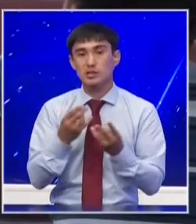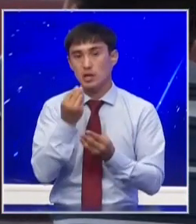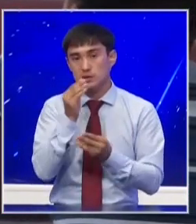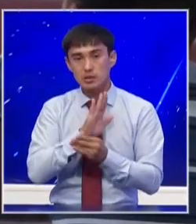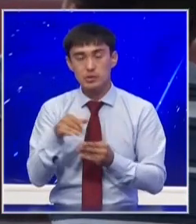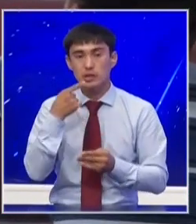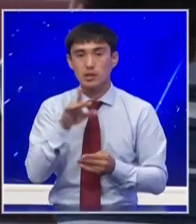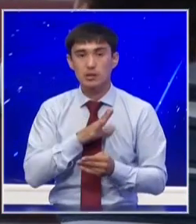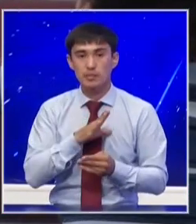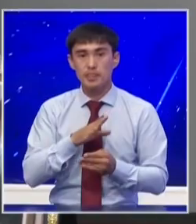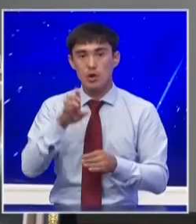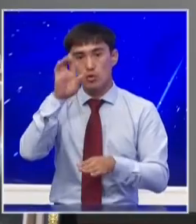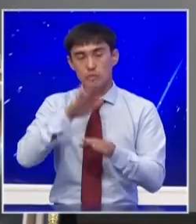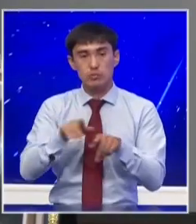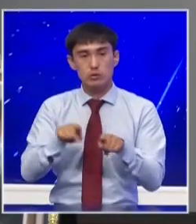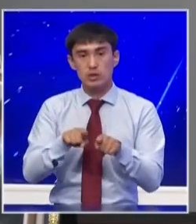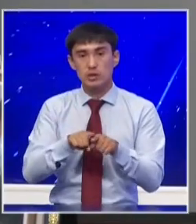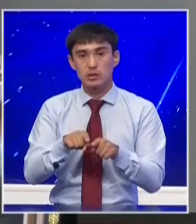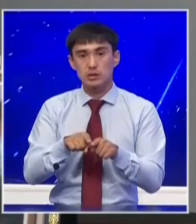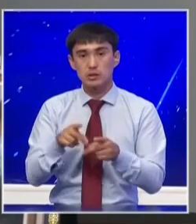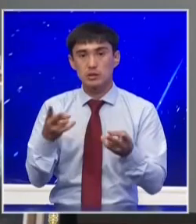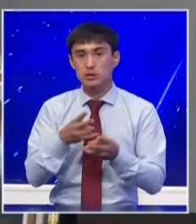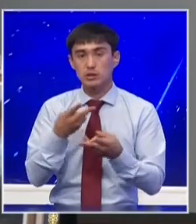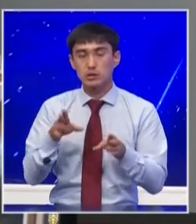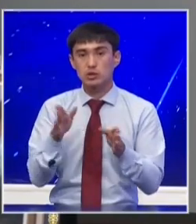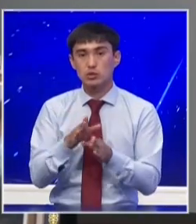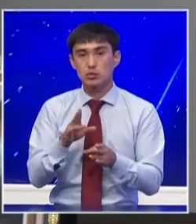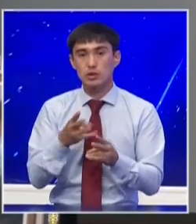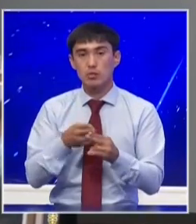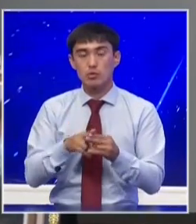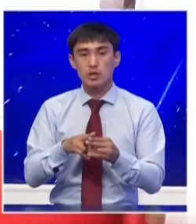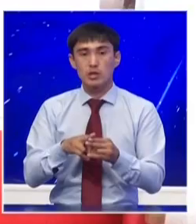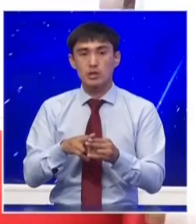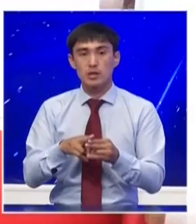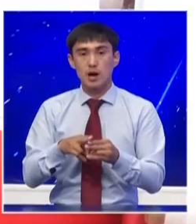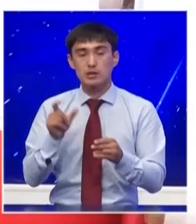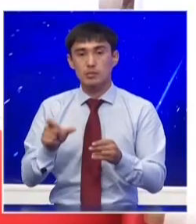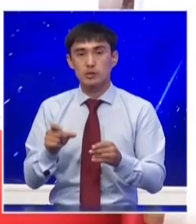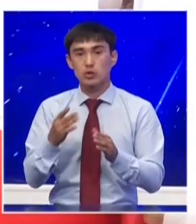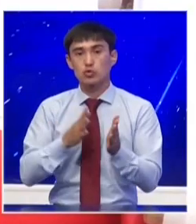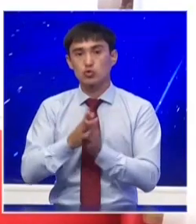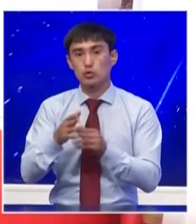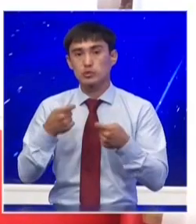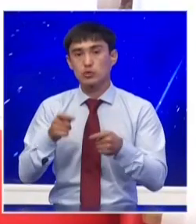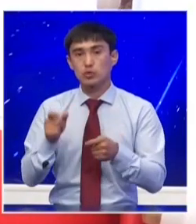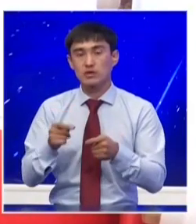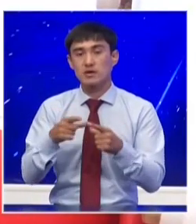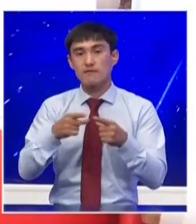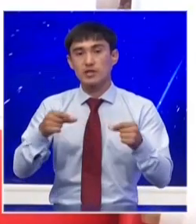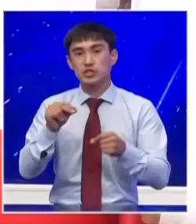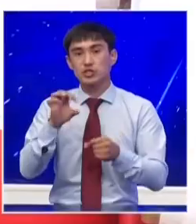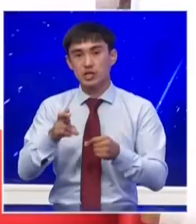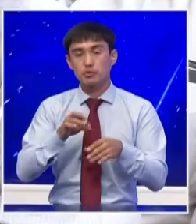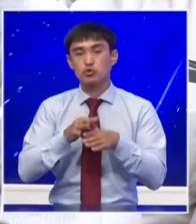емес екенін айтып, үкіметке шығу керек деп қысқа жауап қайырды. Мұнан кейін азаматтар шөп сатушылар фискалды шекпен